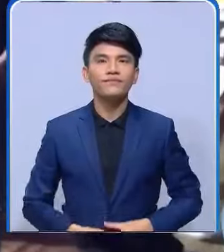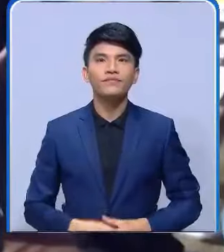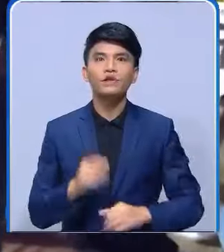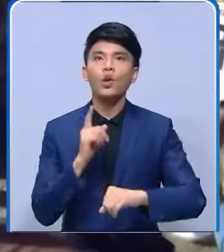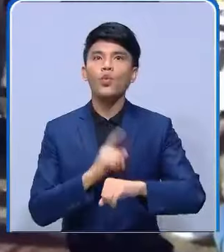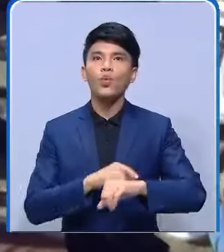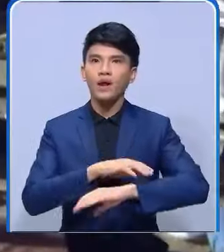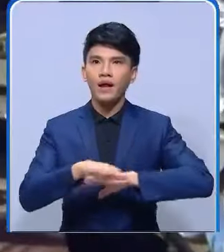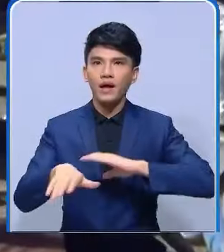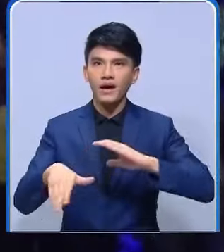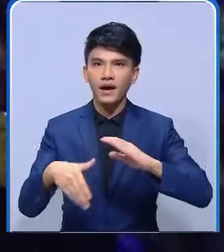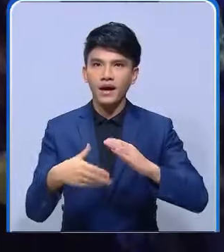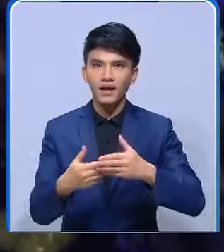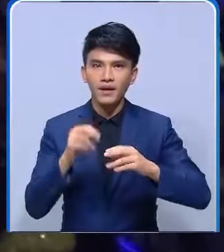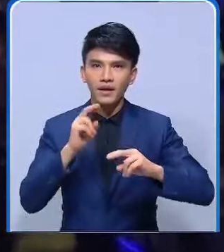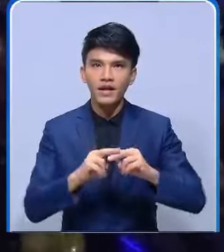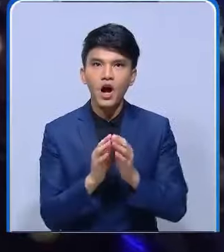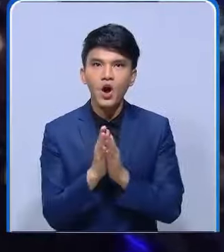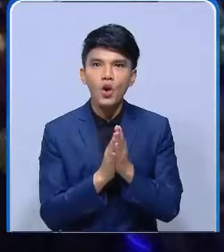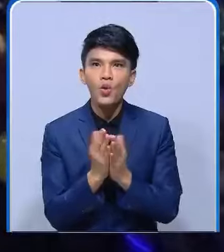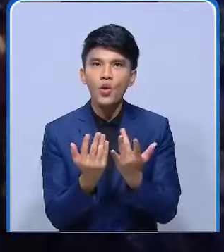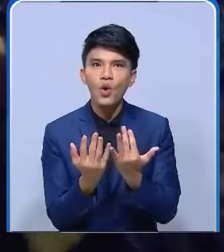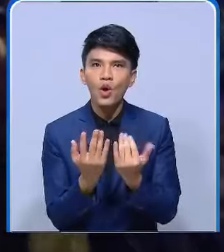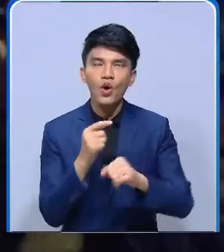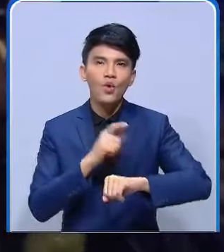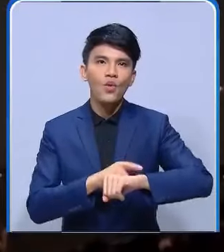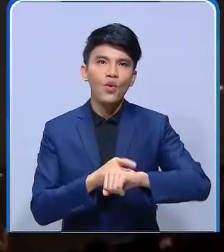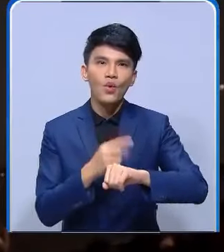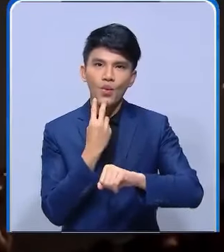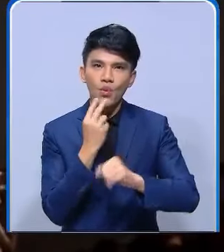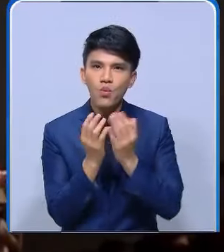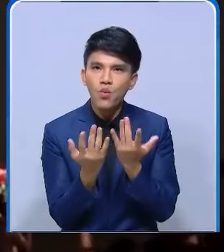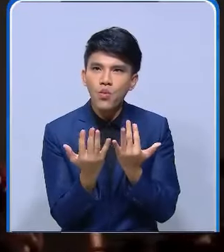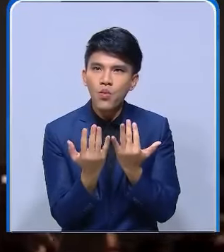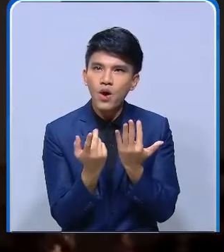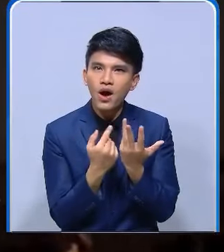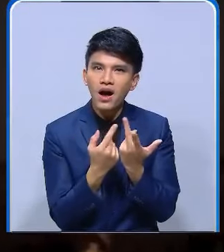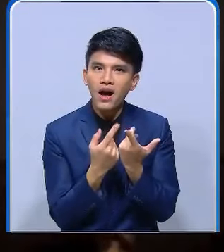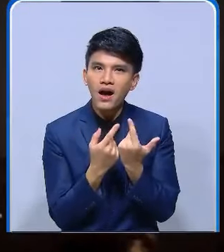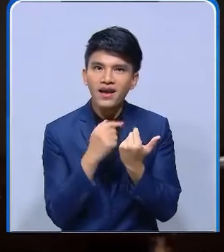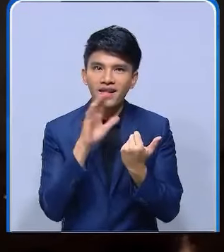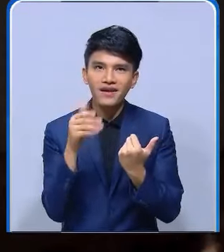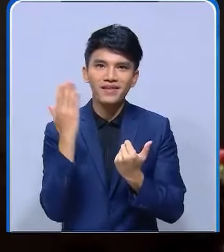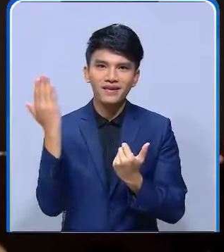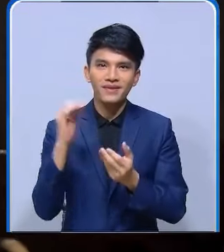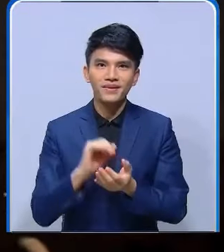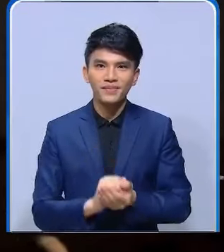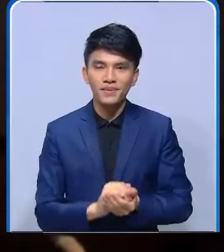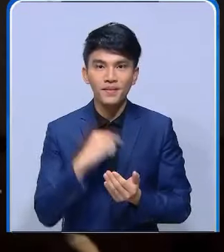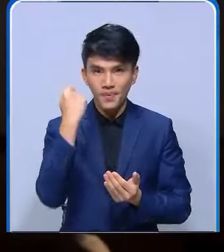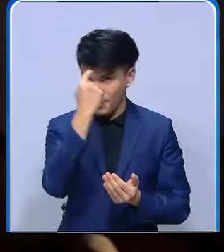ที่ทุกท่านที่อยู่ที่นั่นจะได้ลุ้นกันก็คือช่วงเวลาที่จะมารอนับบั้งไฟพญานาคเนี่ยแหละคุณผู้ชมท่านไหนนะ